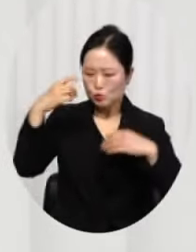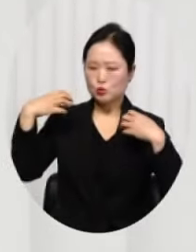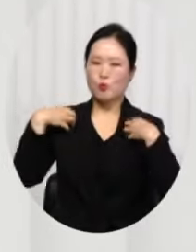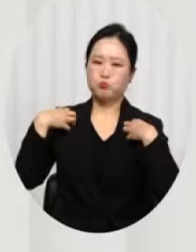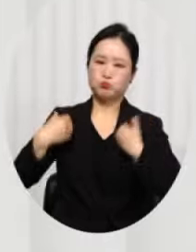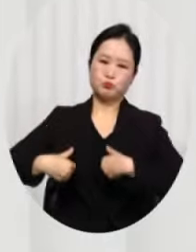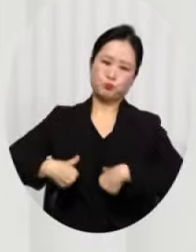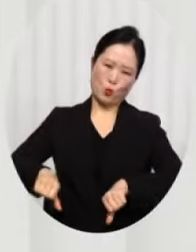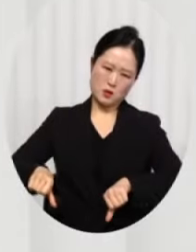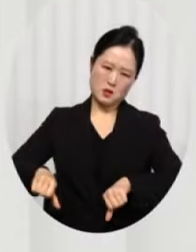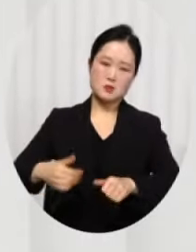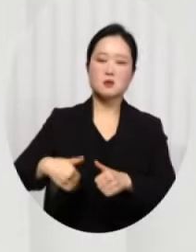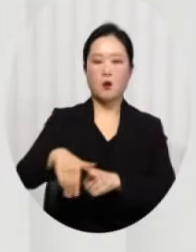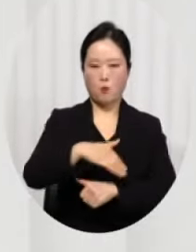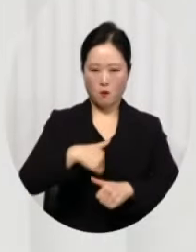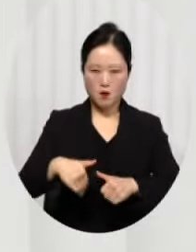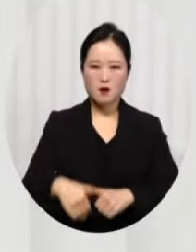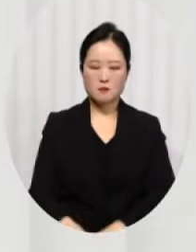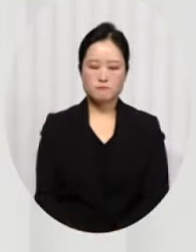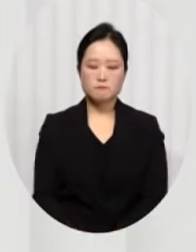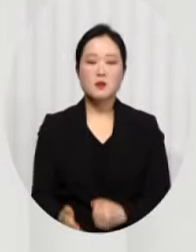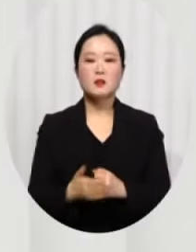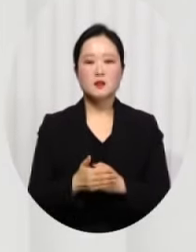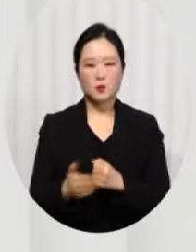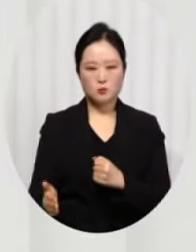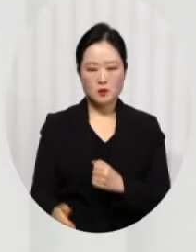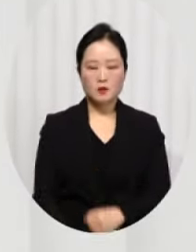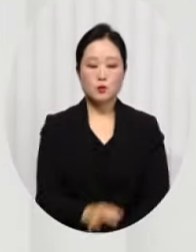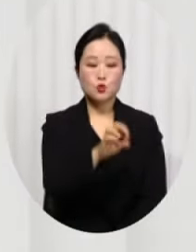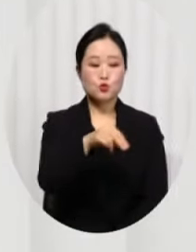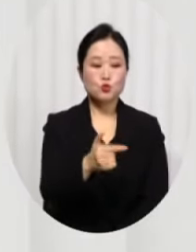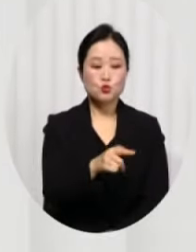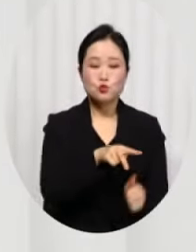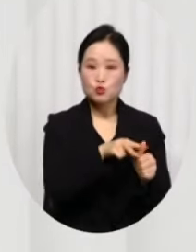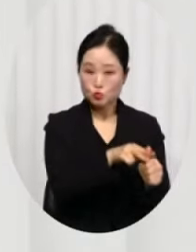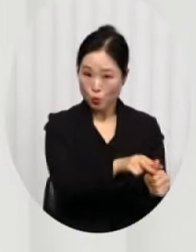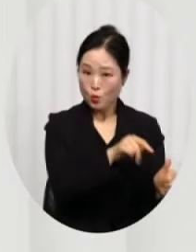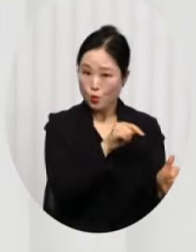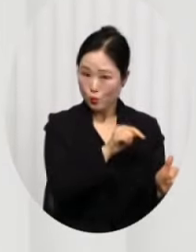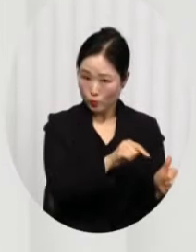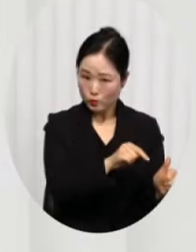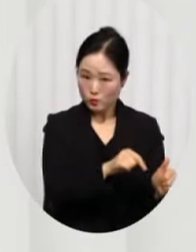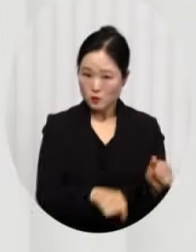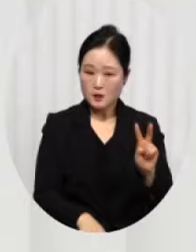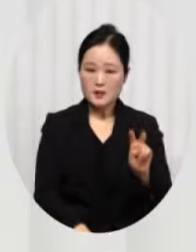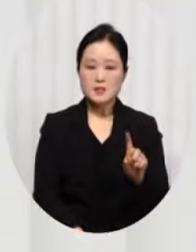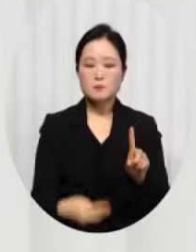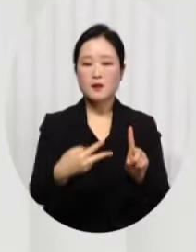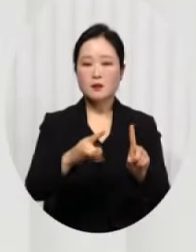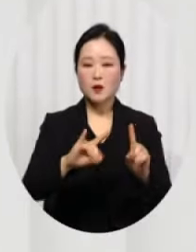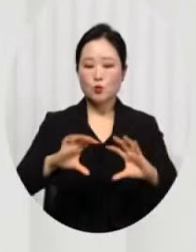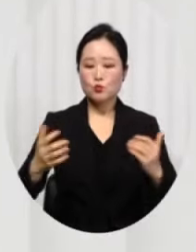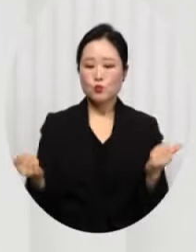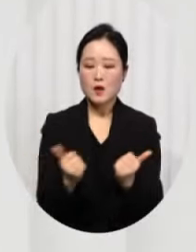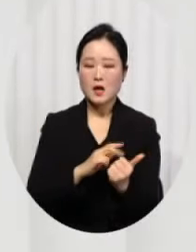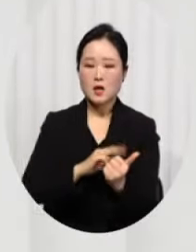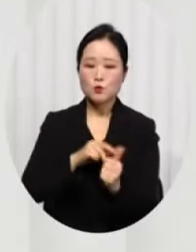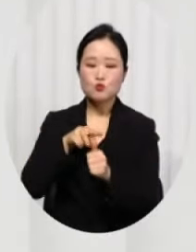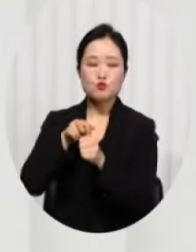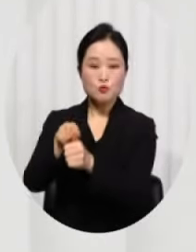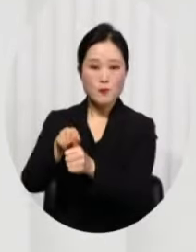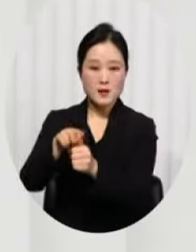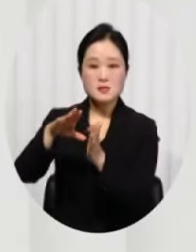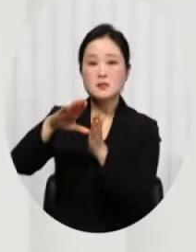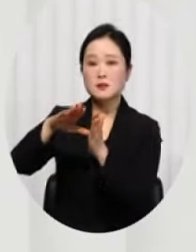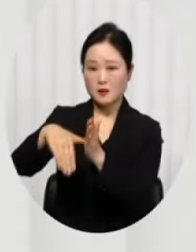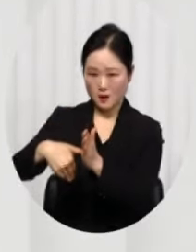국토부도 다 주저앉았습니다. 저는 그렇기 때문에 윤건영 후보가 21대 국회의원에 출마할 때 이거 뭐 국토부, 그때